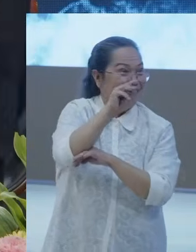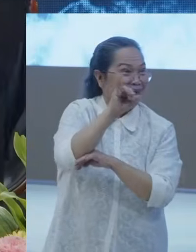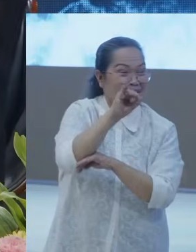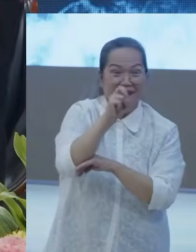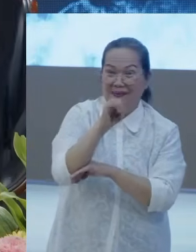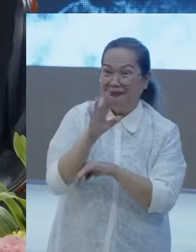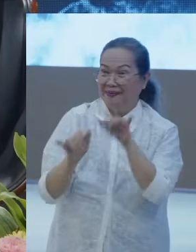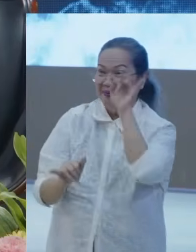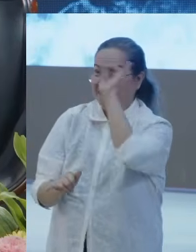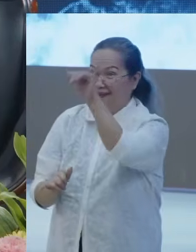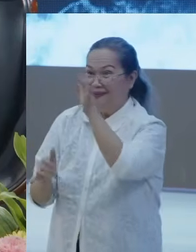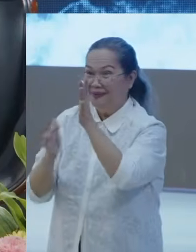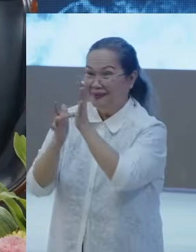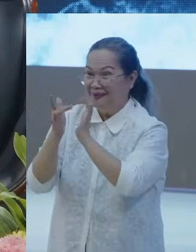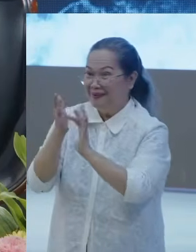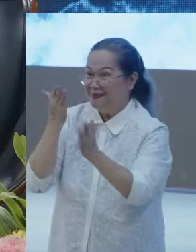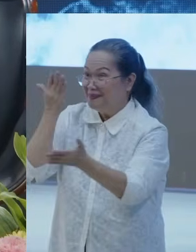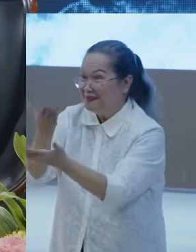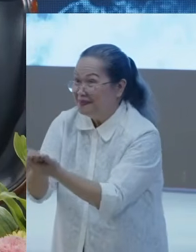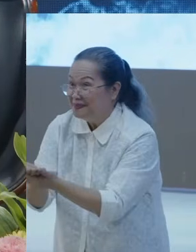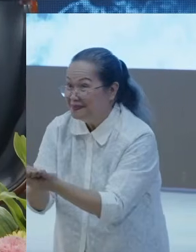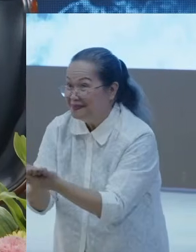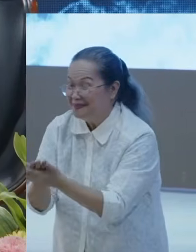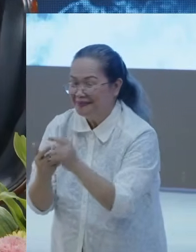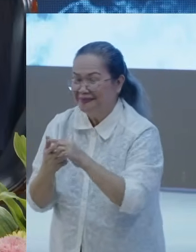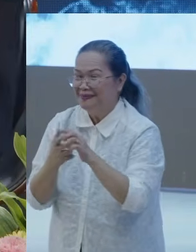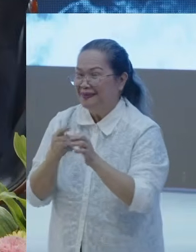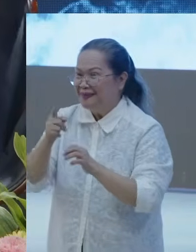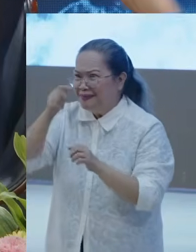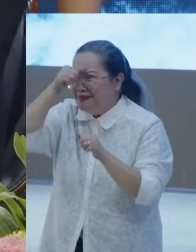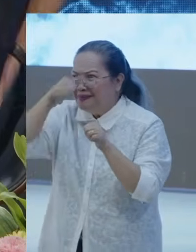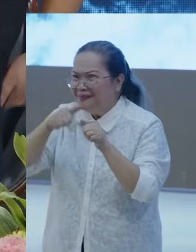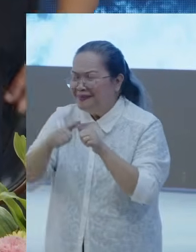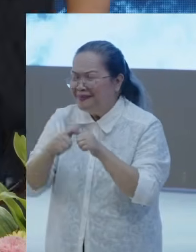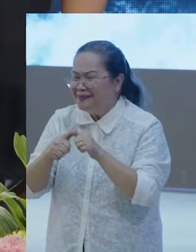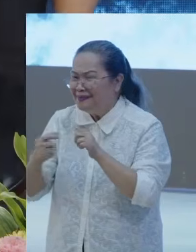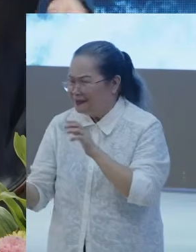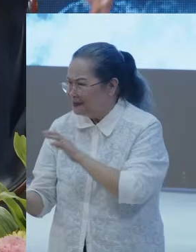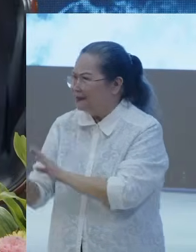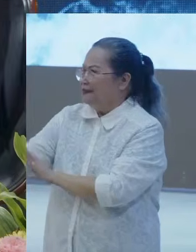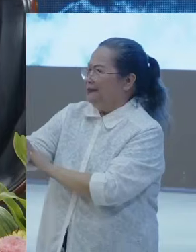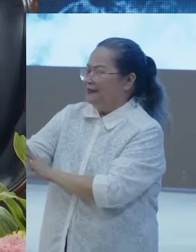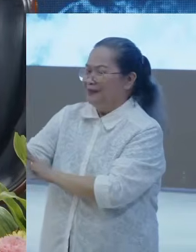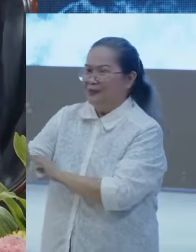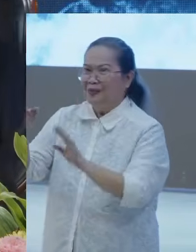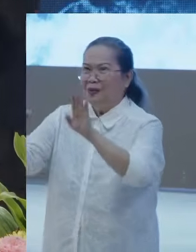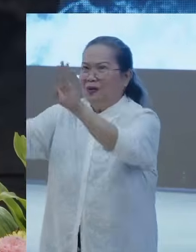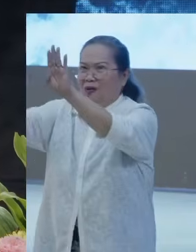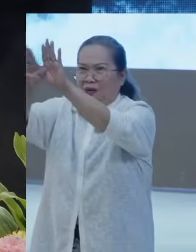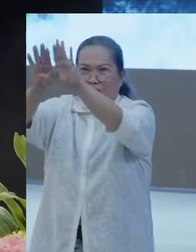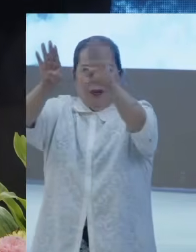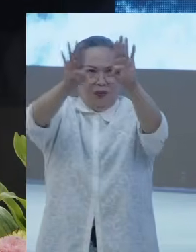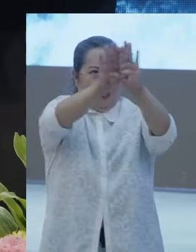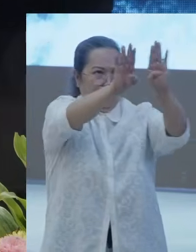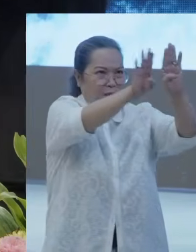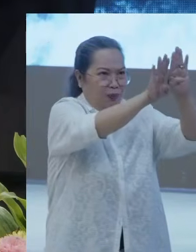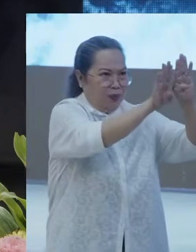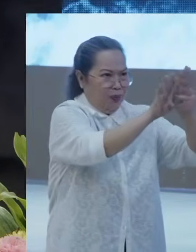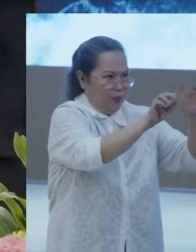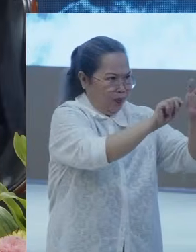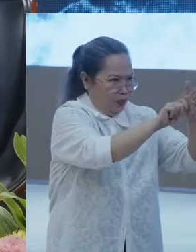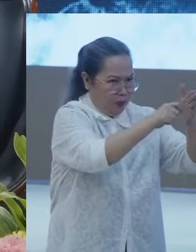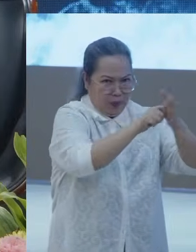unang dumating ang Panginoon. No? Naalala niyo naman yung kanyang pagdating, di ba? Sarado ang pintuan, kinandado nila